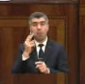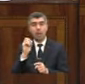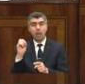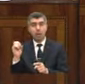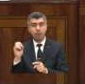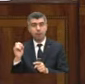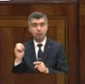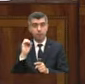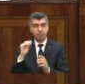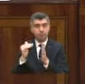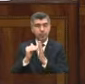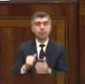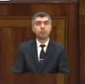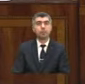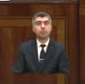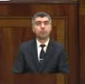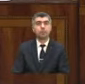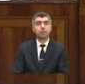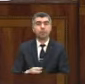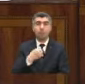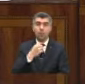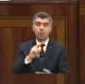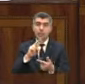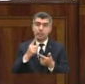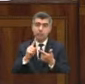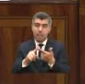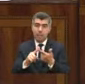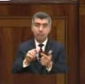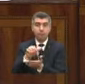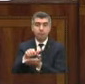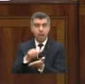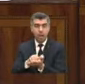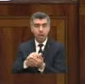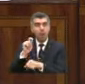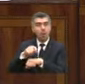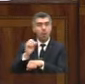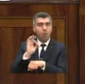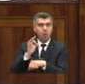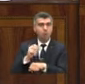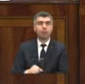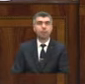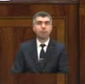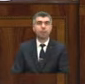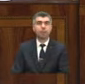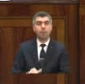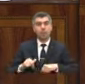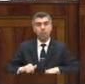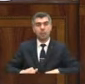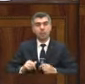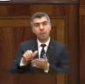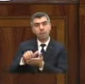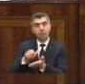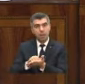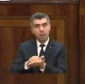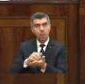كديروا تسهيلات. أنا كنتكلم على الفئة الثانية اللي هما الفلاحين وصناع التقليديين. هنا وزير الفلاحة ترنا